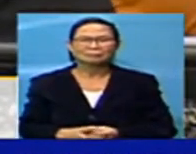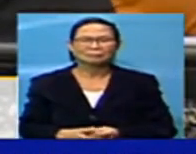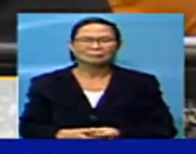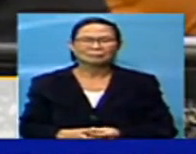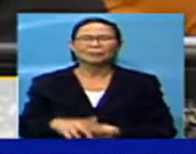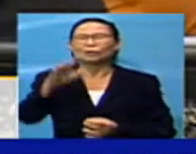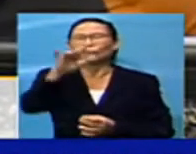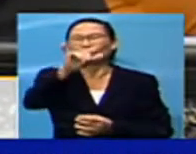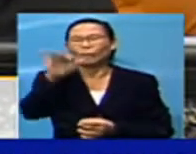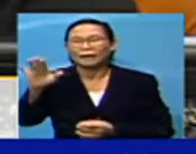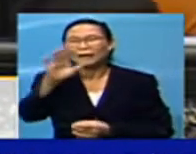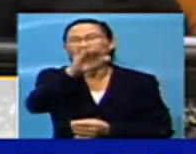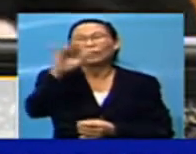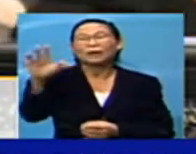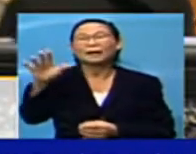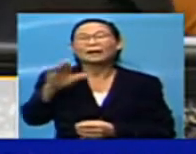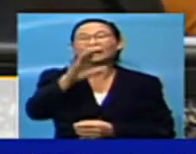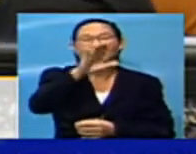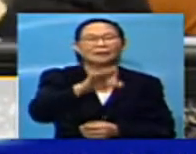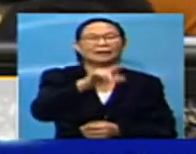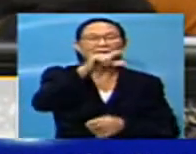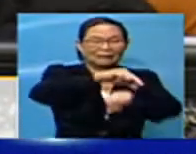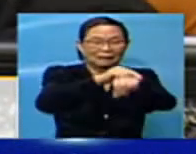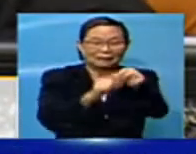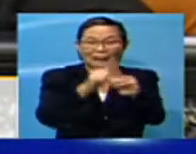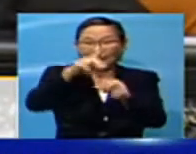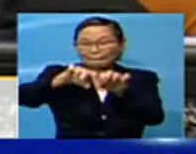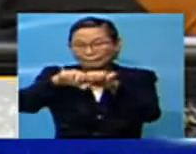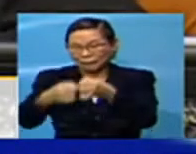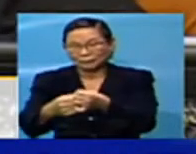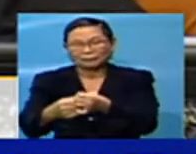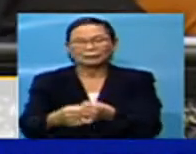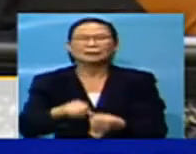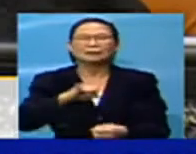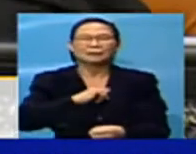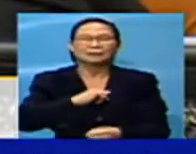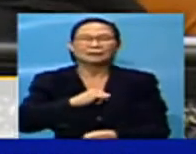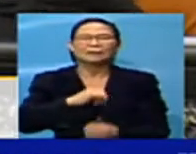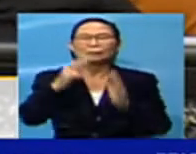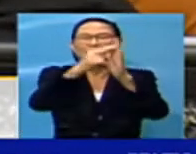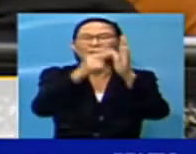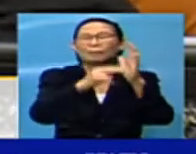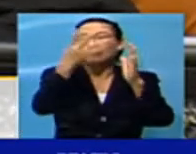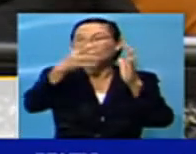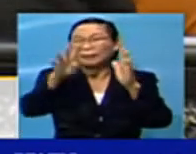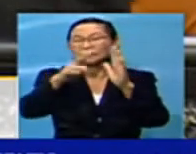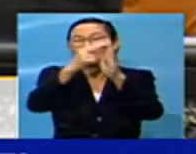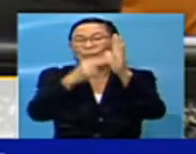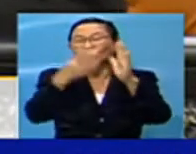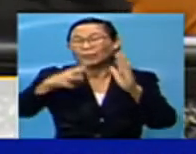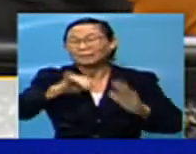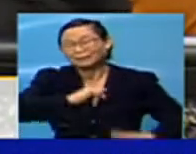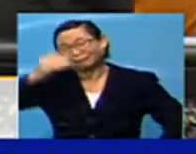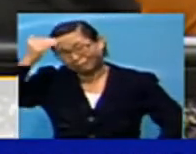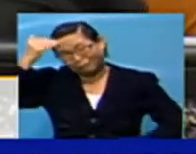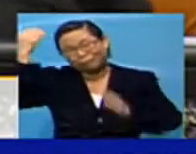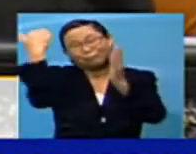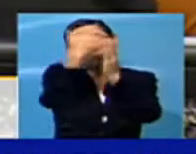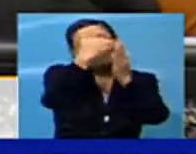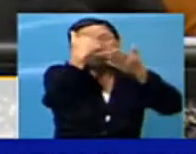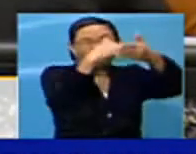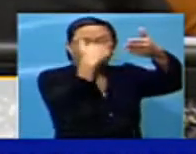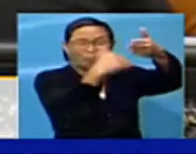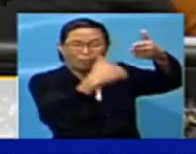Ahli yang berhormat Gelang Patah, apabila berdiri peraturan mesyuarat 14, saya tahu peraturan mesyuarat 14 menyeneraikan macam